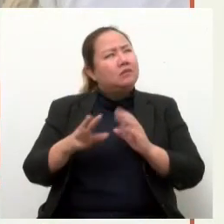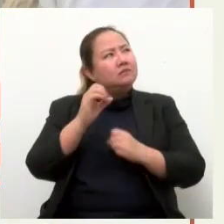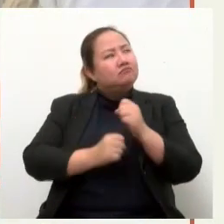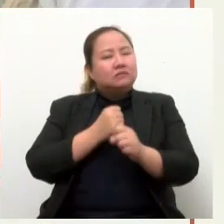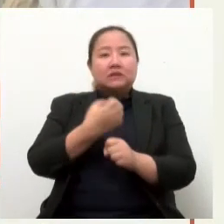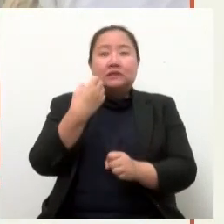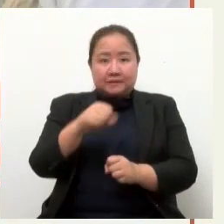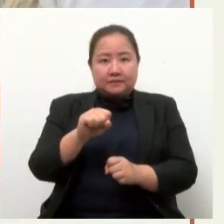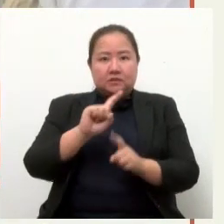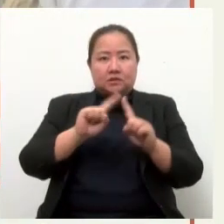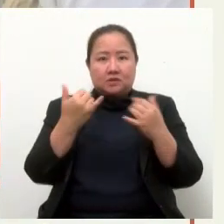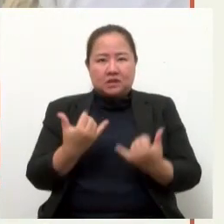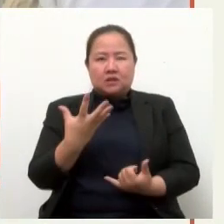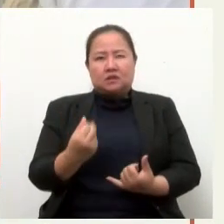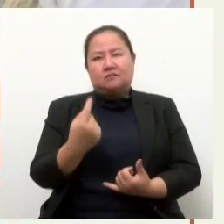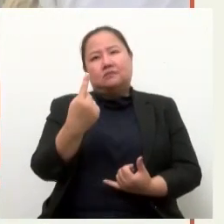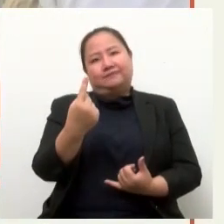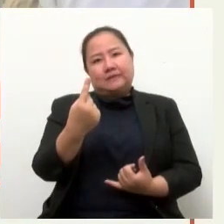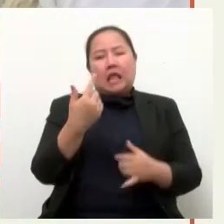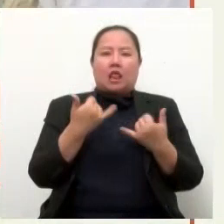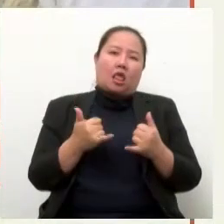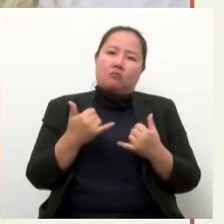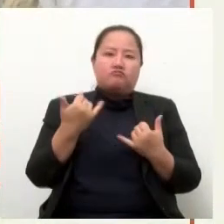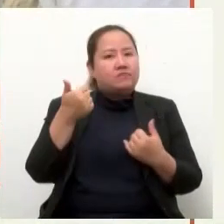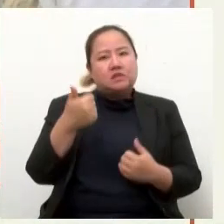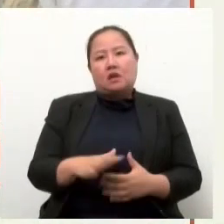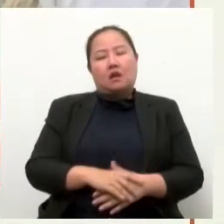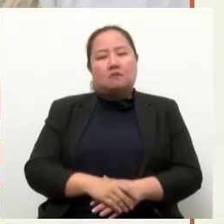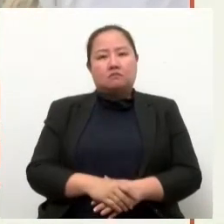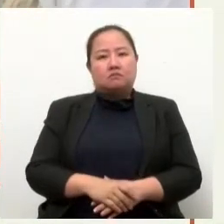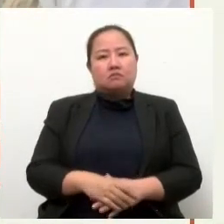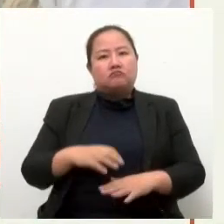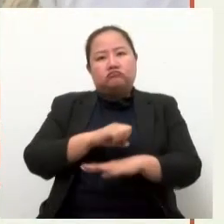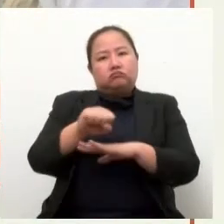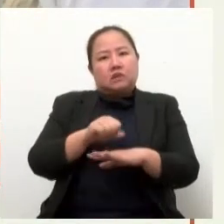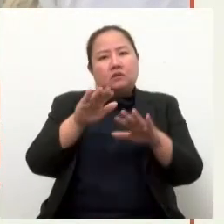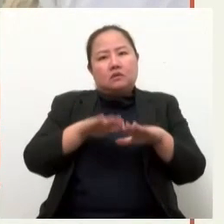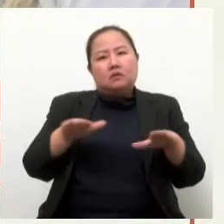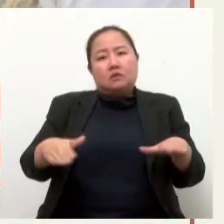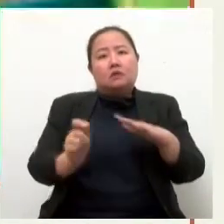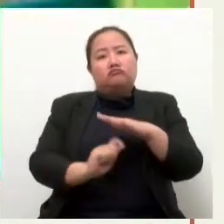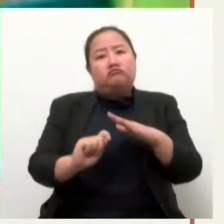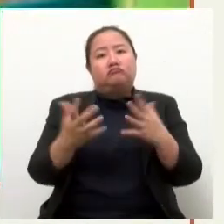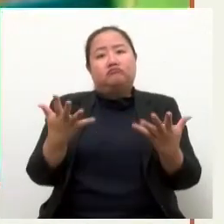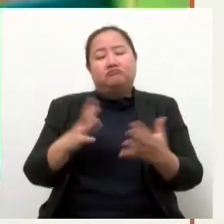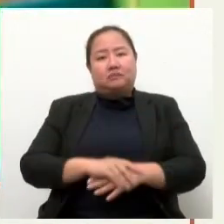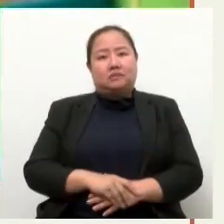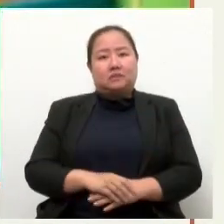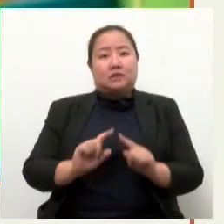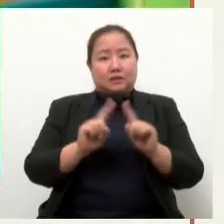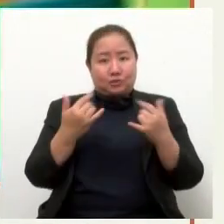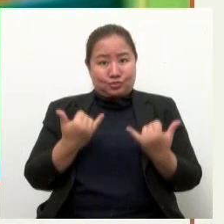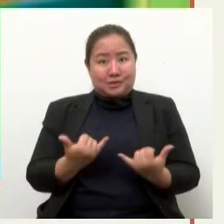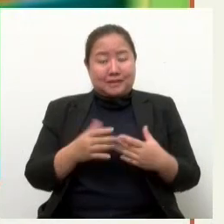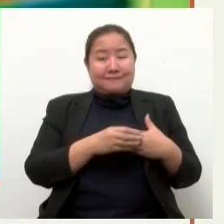อนนี้ก็คือเหลือแค่ชิ้นเดียวแล้วก็ชำรุดเสียหายไม่สามารถเล่นได้แล้วก็ไม่ใช่สนามเด็กเล่นของเด็กอนุบาลนะครับดังนั้นวันนี้ผม